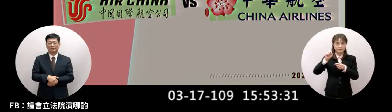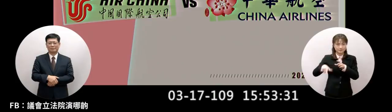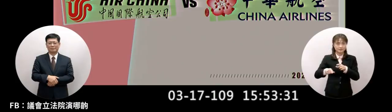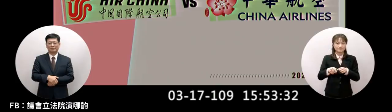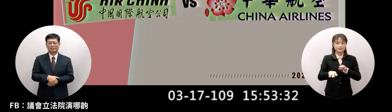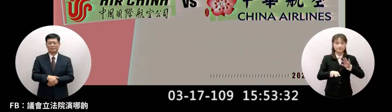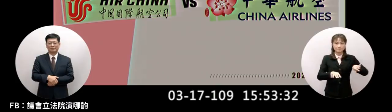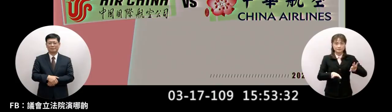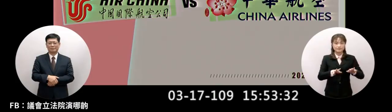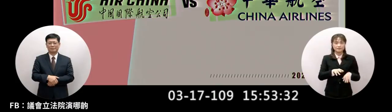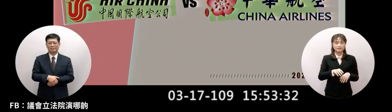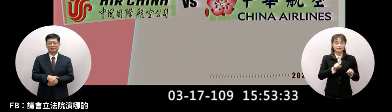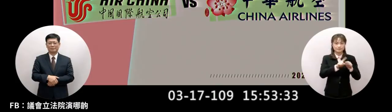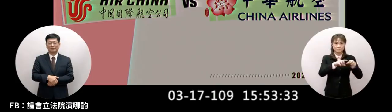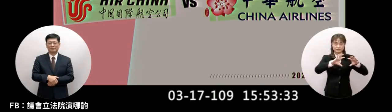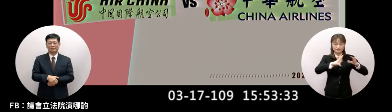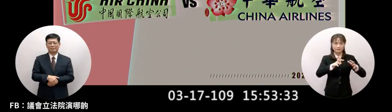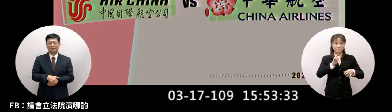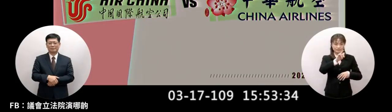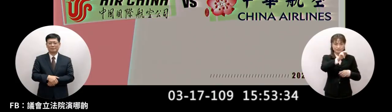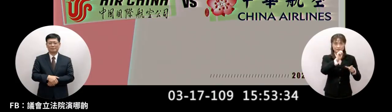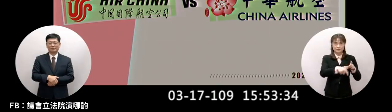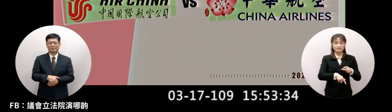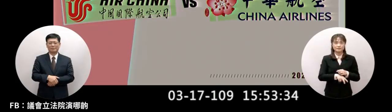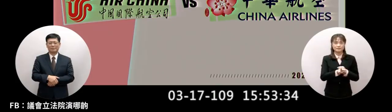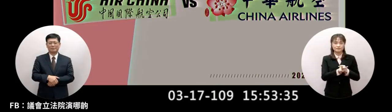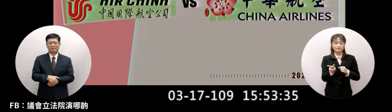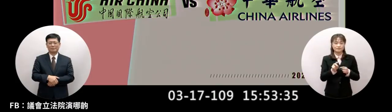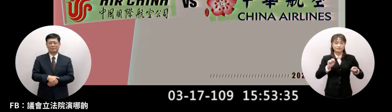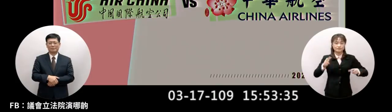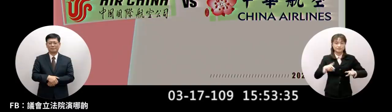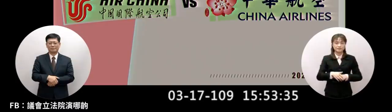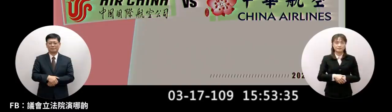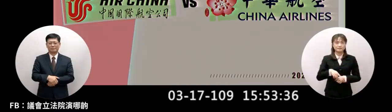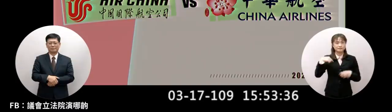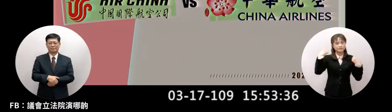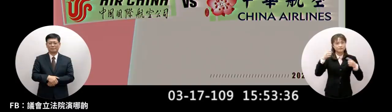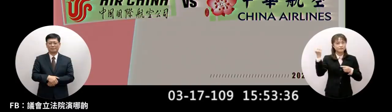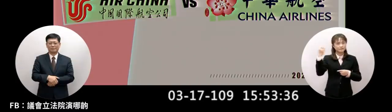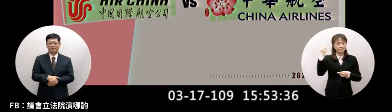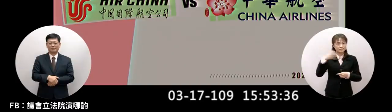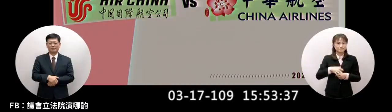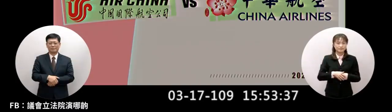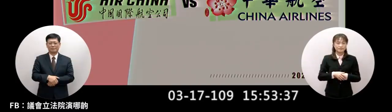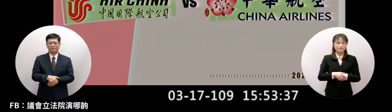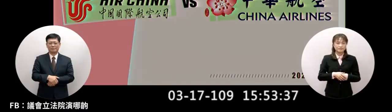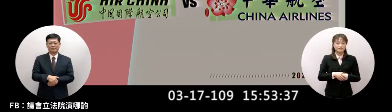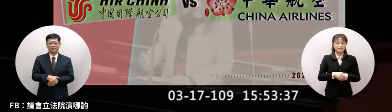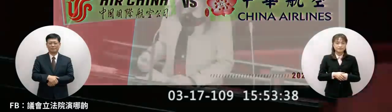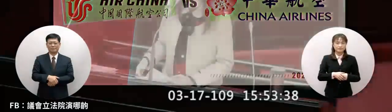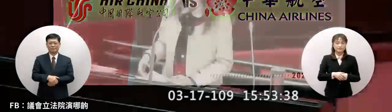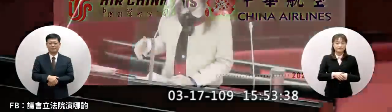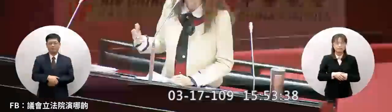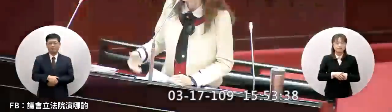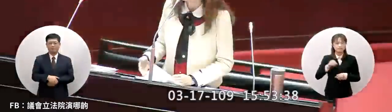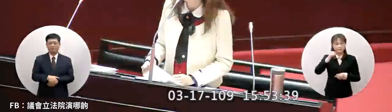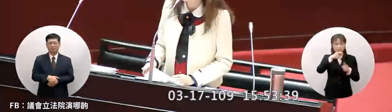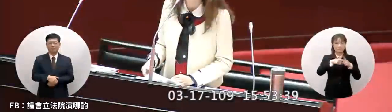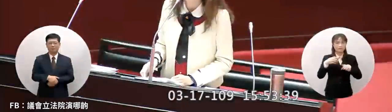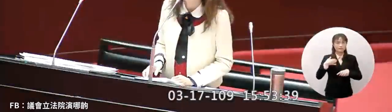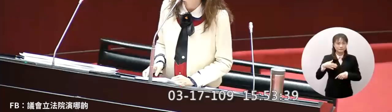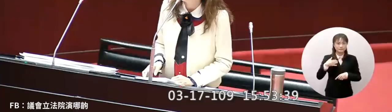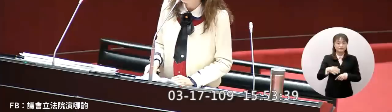航空。这咱当然咱常常咧坐华航，所以咱可能常常咧听伊讲 China Airline， 所以咱台湾人知影